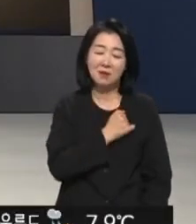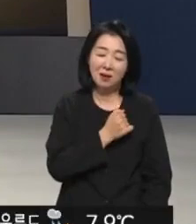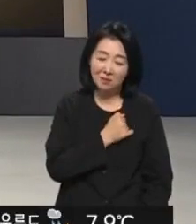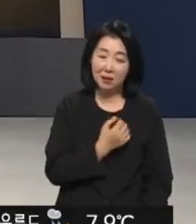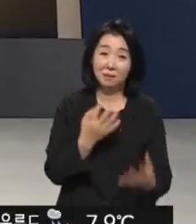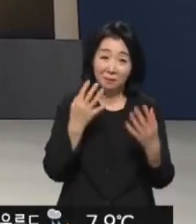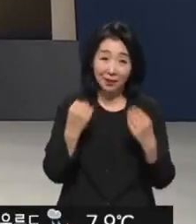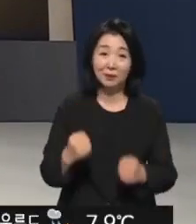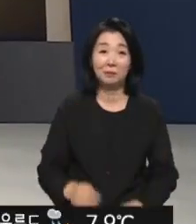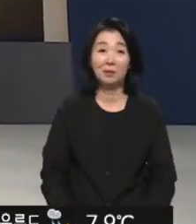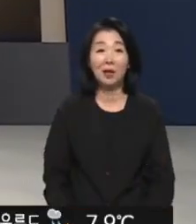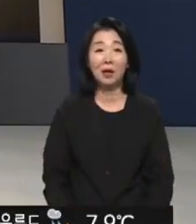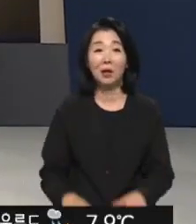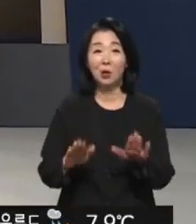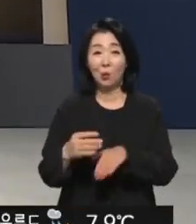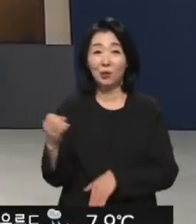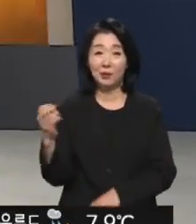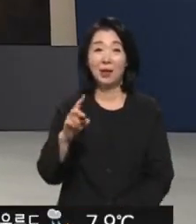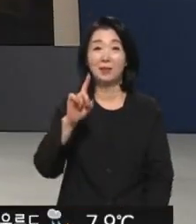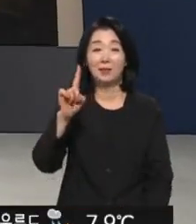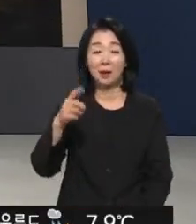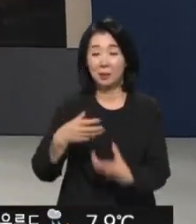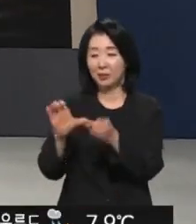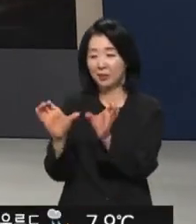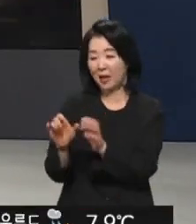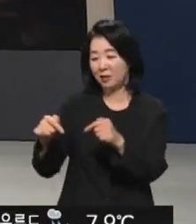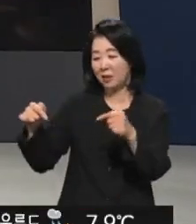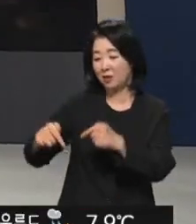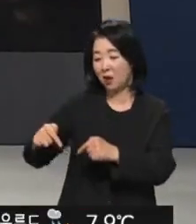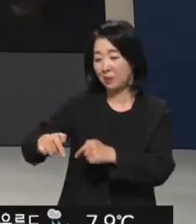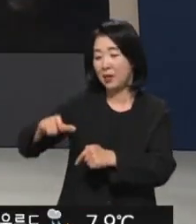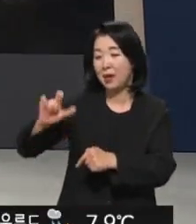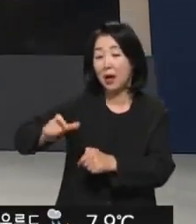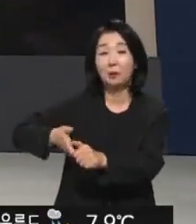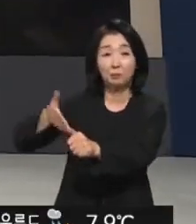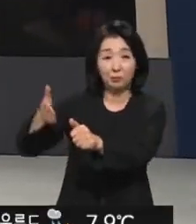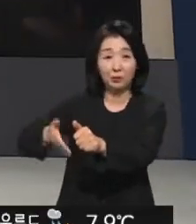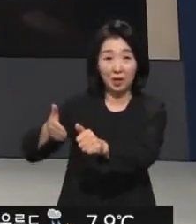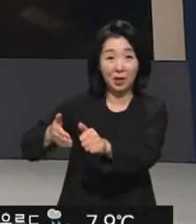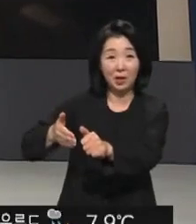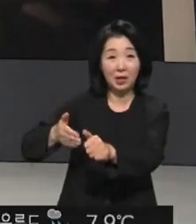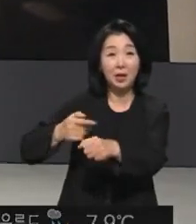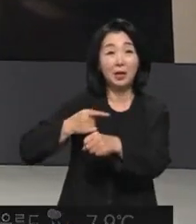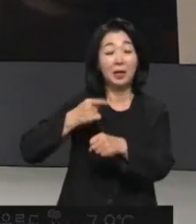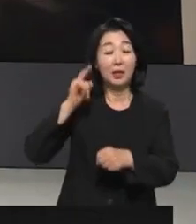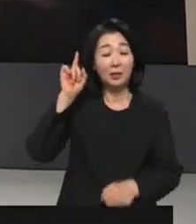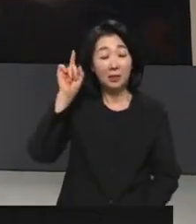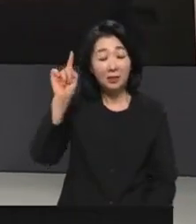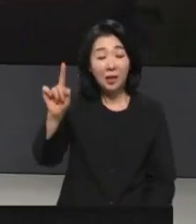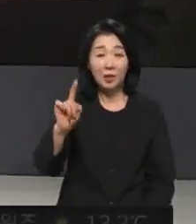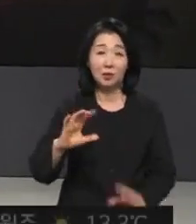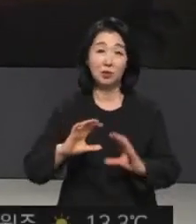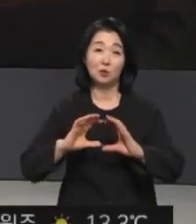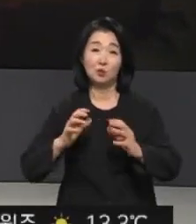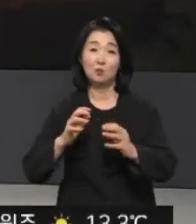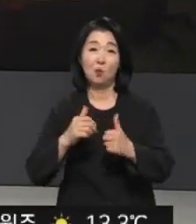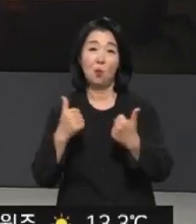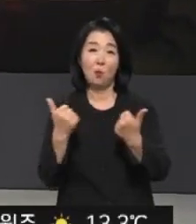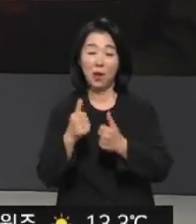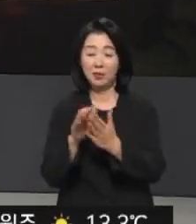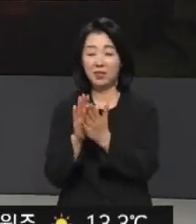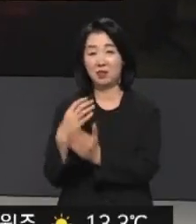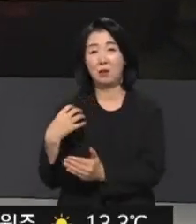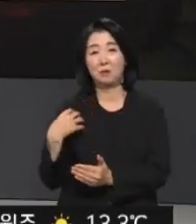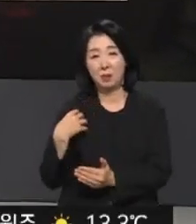답답했던 모양입니다. 오늘 다시 한번 당정협의 강화를 지시했습니다. 내일은 아예 국무회의를 직접 주재하고 이